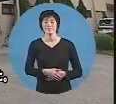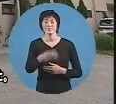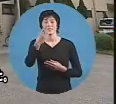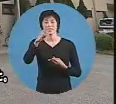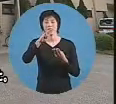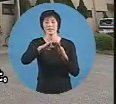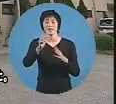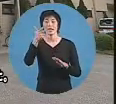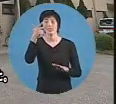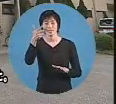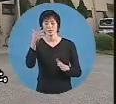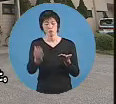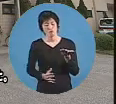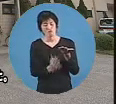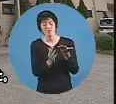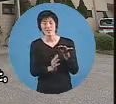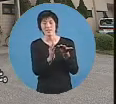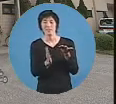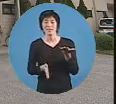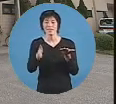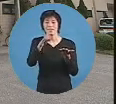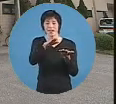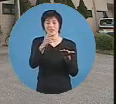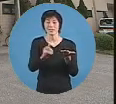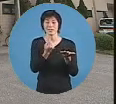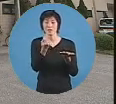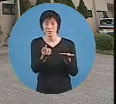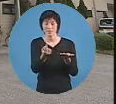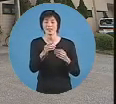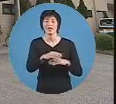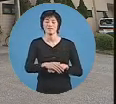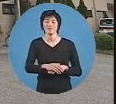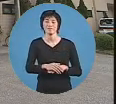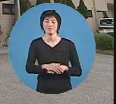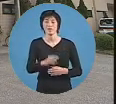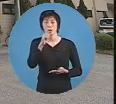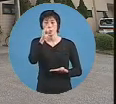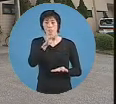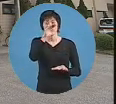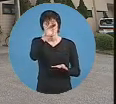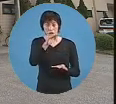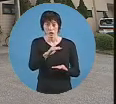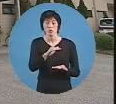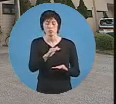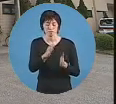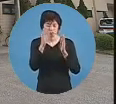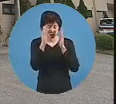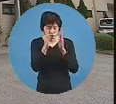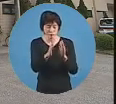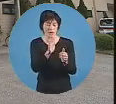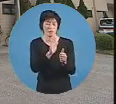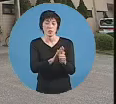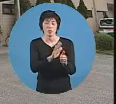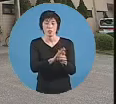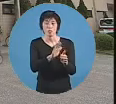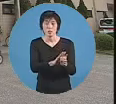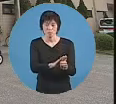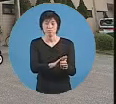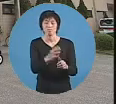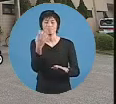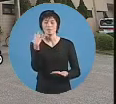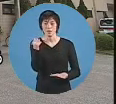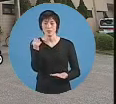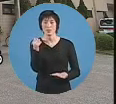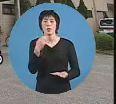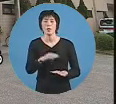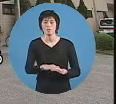三田市クリーンセンターへやってきました。何でもゴミ減量を推進するための市民の強い味方、